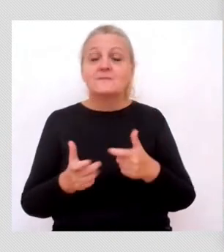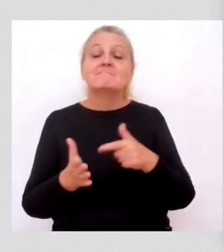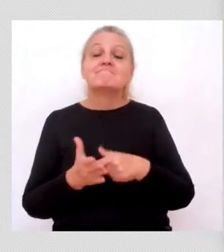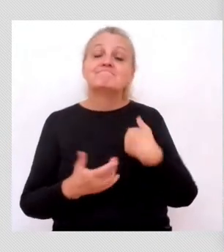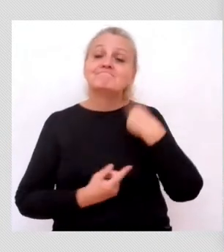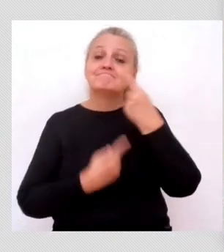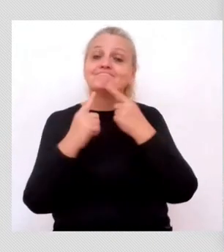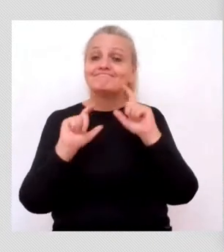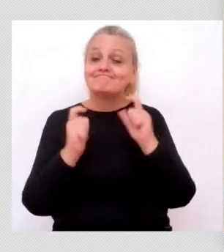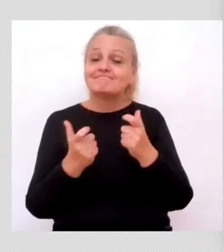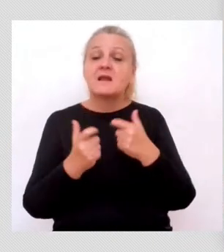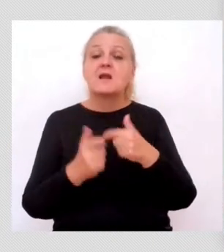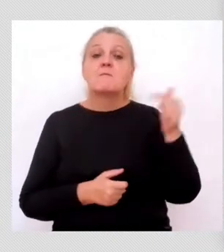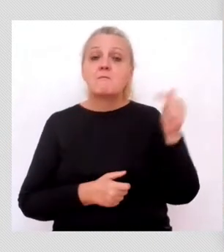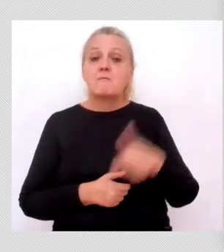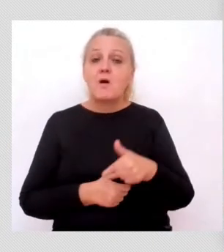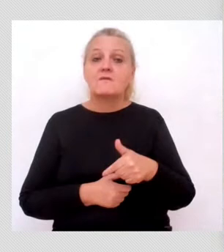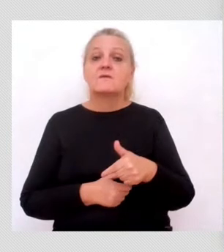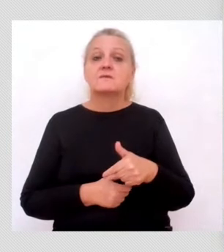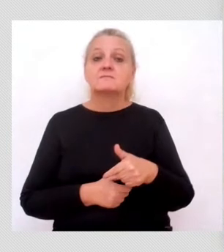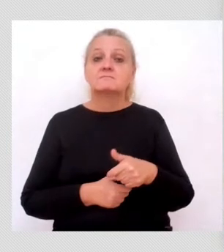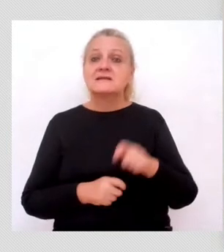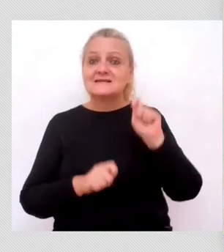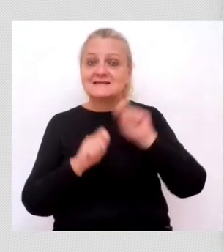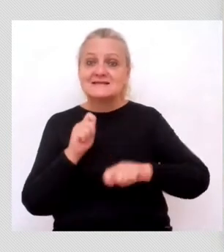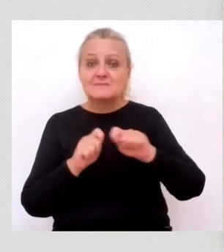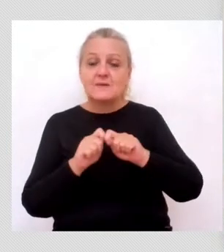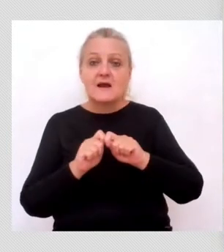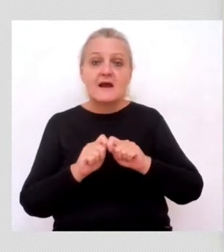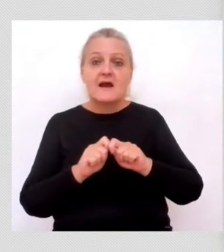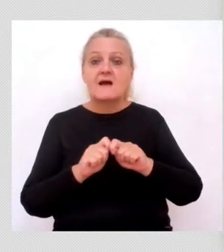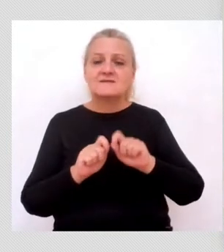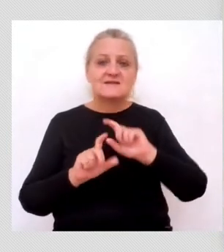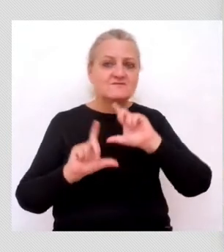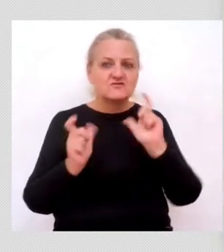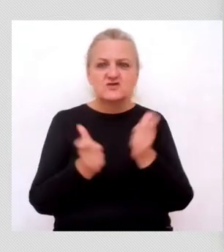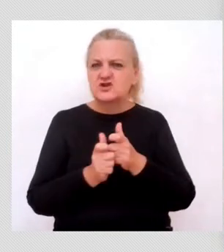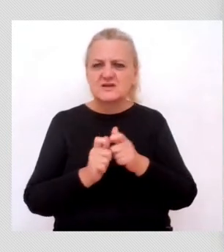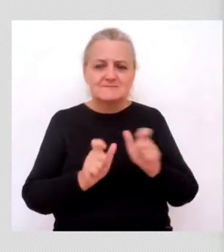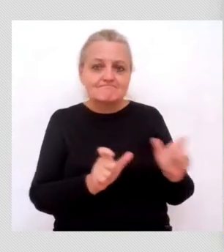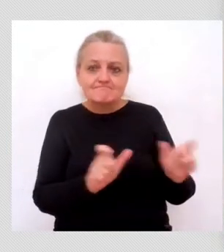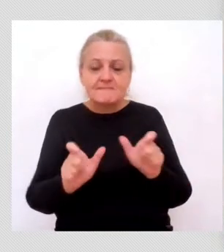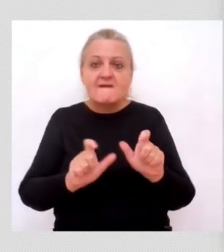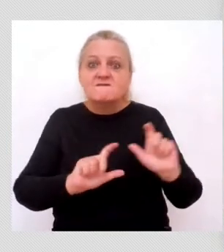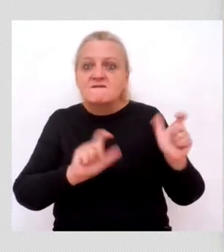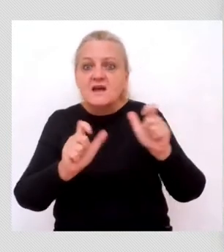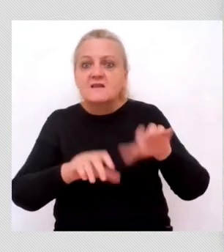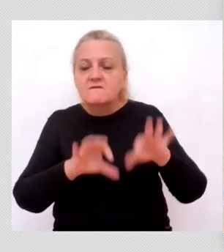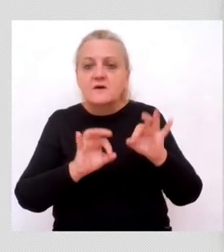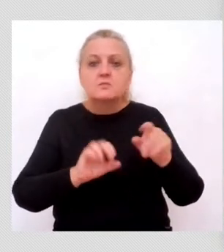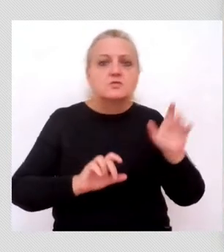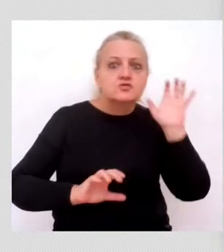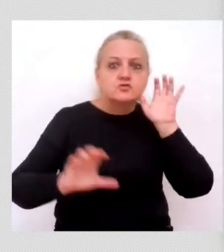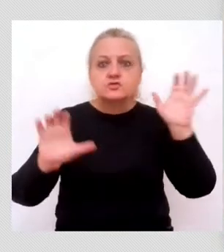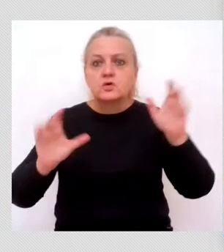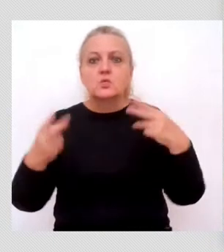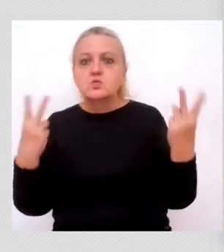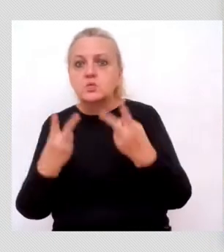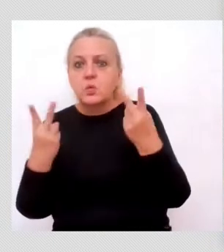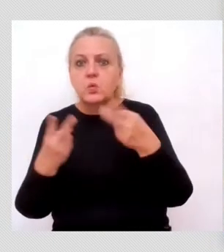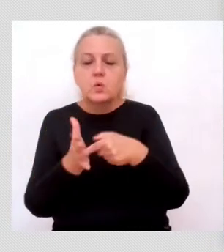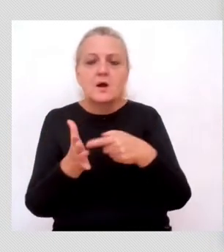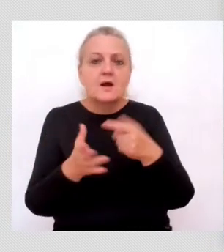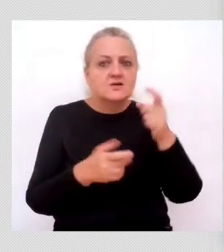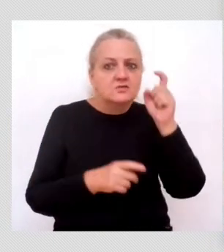że powinniśmy powodować monitorowanie wszystkich zdarzeń wyborczych, sprawdzanie, gdzie się co dzieje, szukanie tego, co jest niewłaściwe,